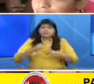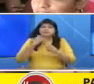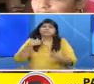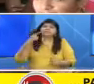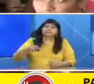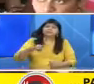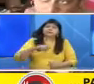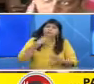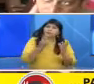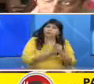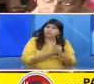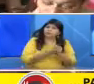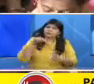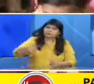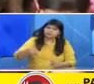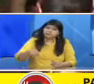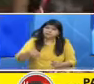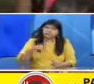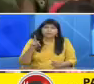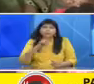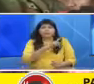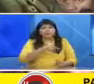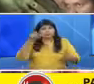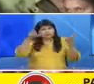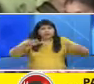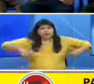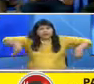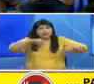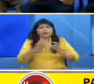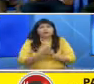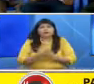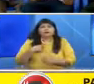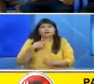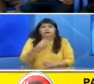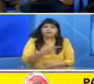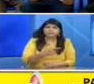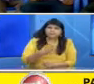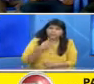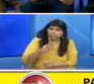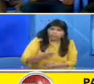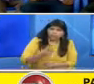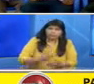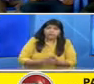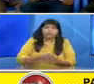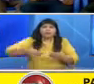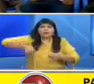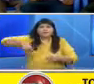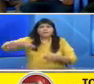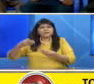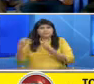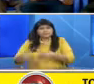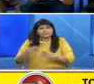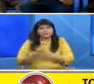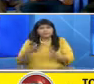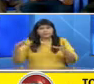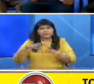सभी व्यवस्थाएं, सभी संगठन, एक एक नागरिक, हर किसी से मेरा अनुरोध है कि प्लास्टिक कचरे के